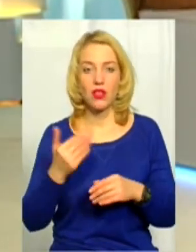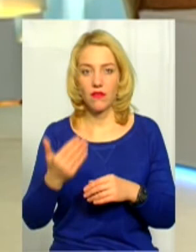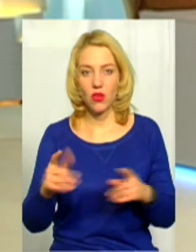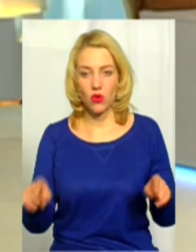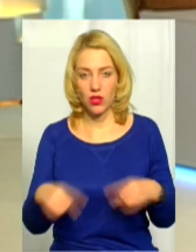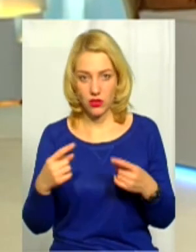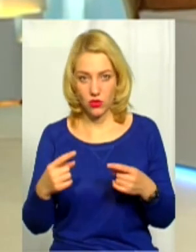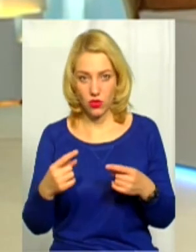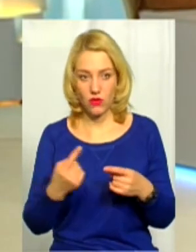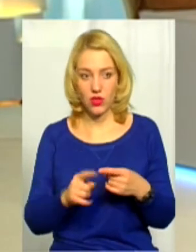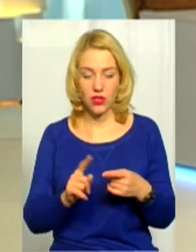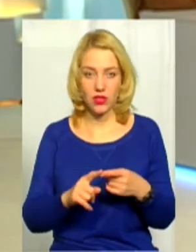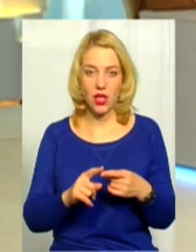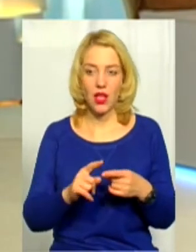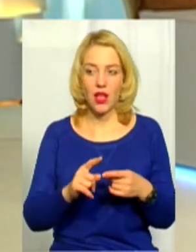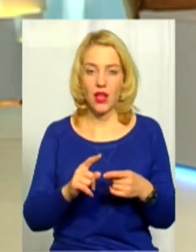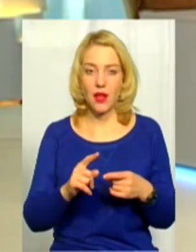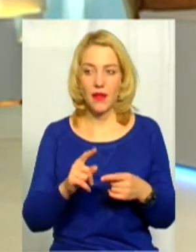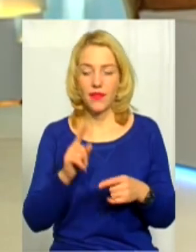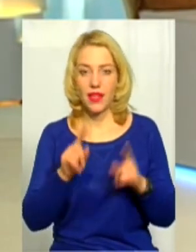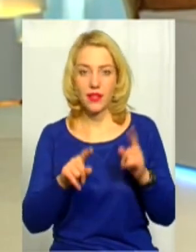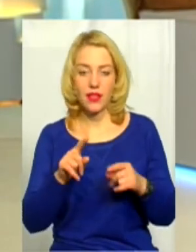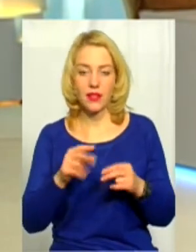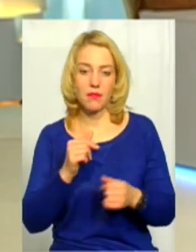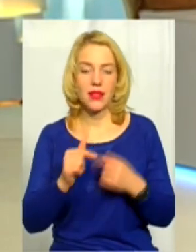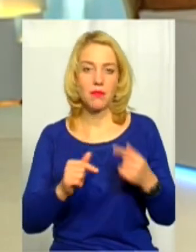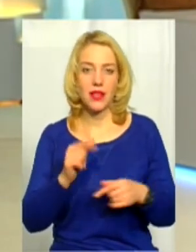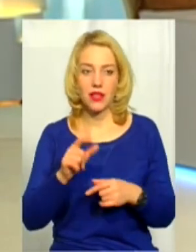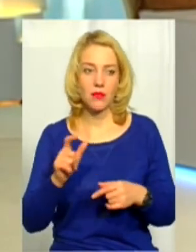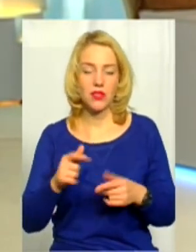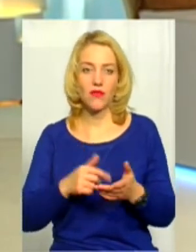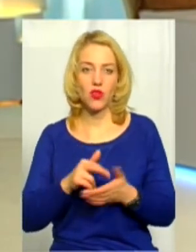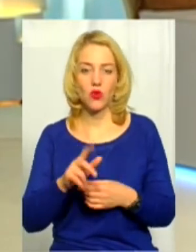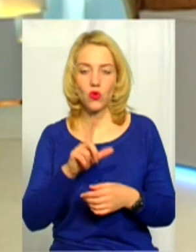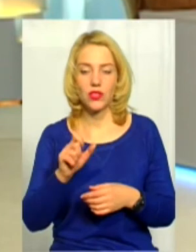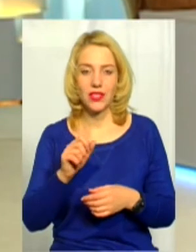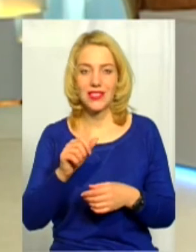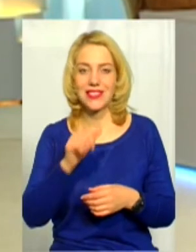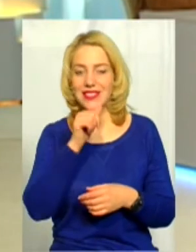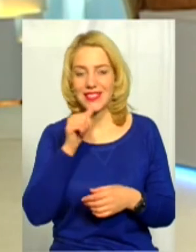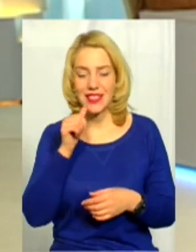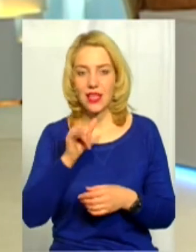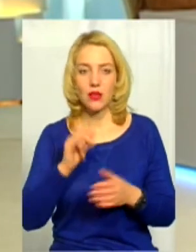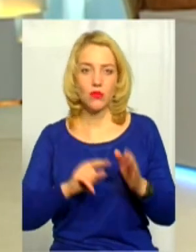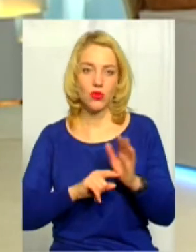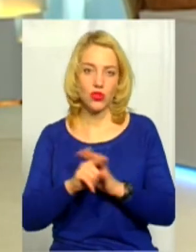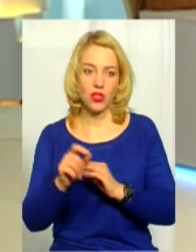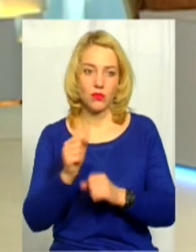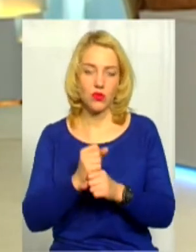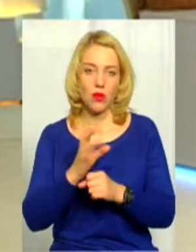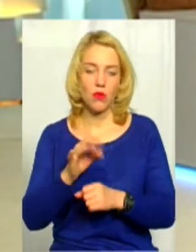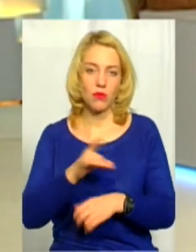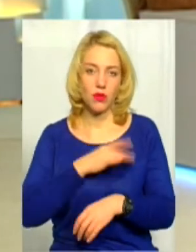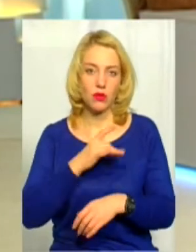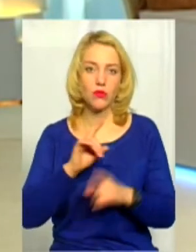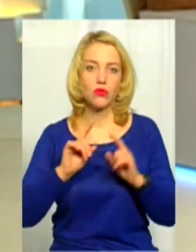завдяки ним деякі підприємці, вони виходять із тіні, із сірого бізнесу і починають вести його по-білому. А от